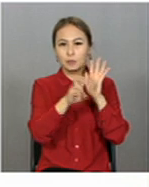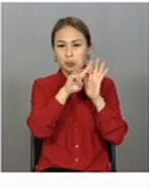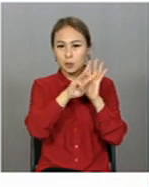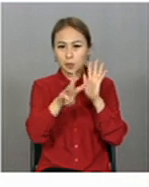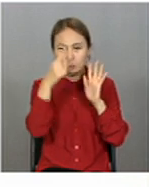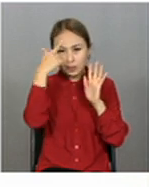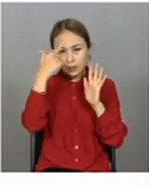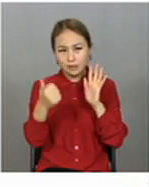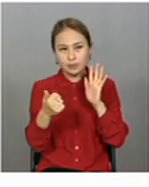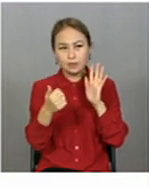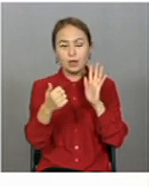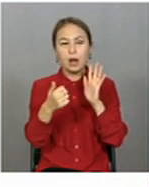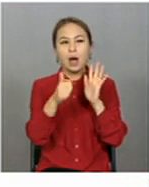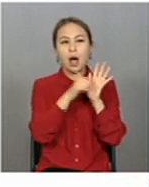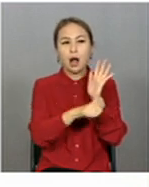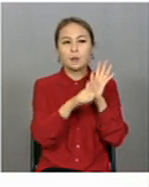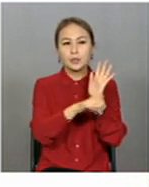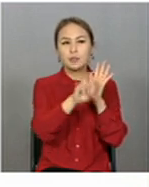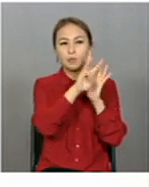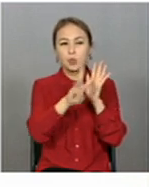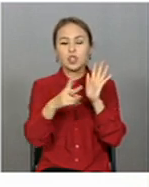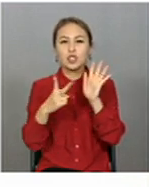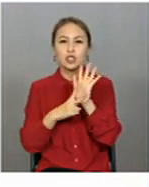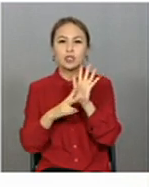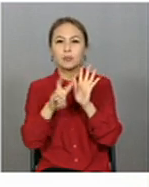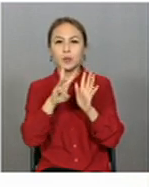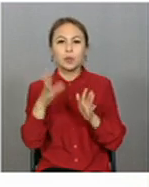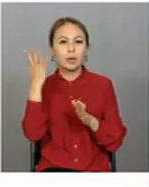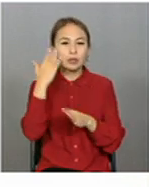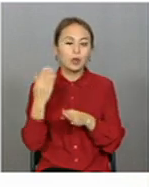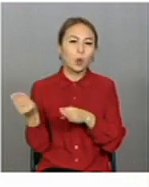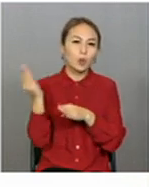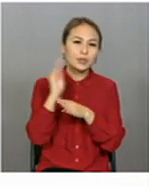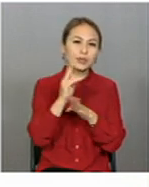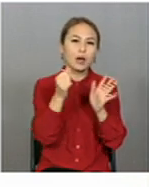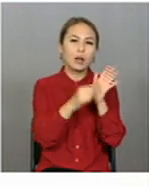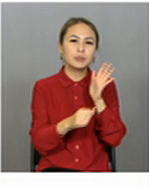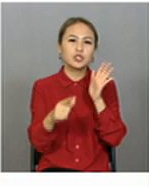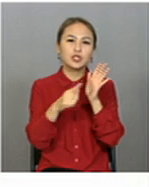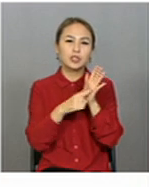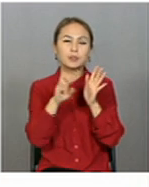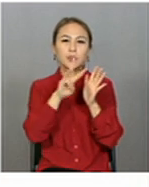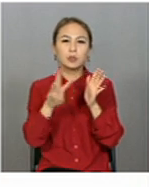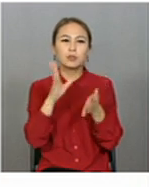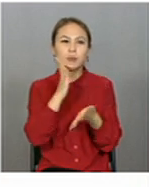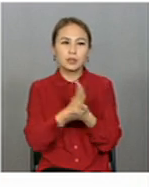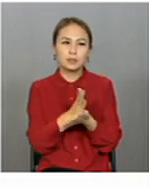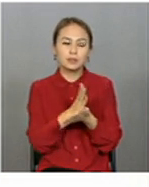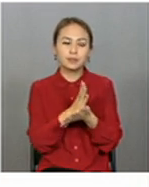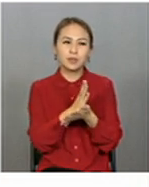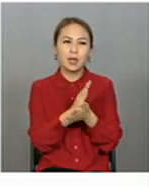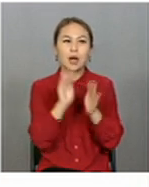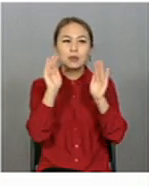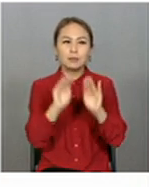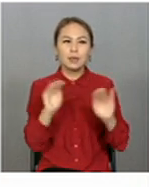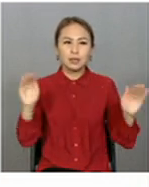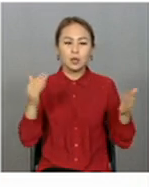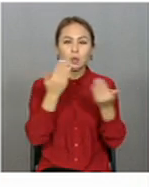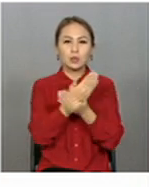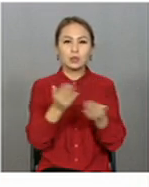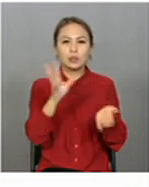білеміз. 60 минутты 7 минутқа қосқанда 67 минут болады. Балалар, осы